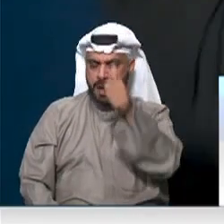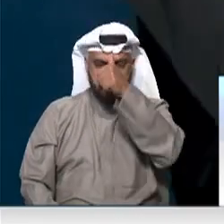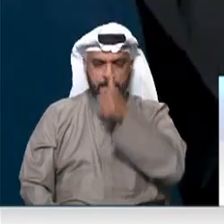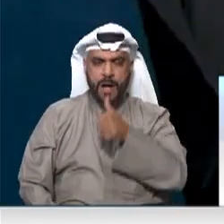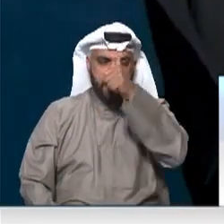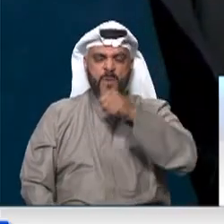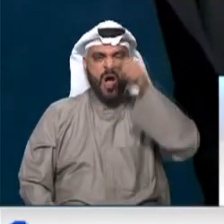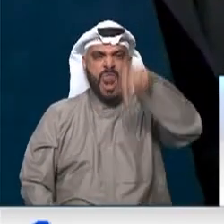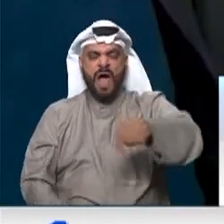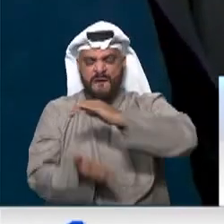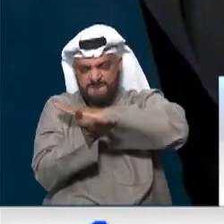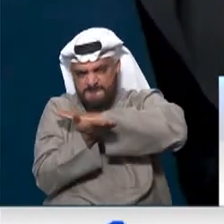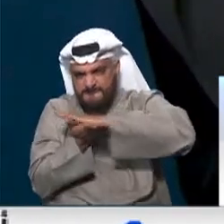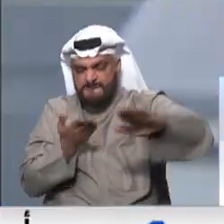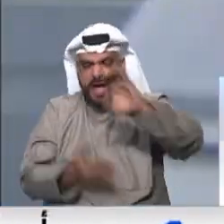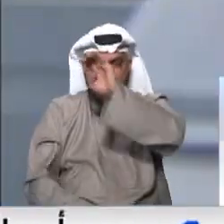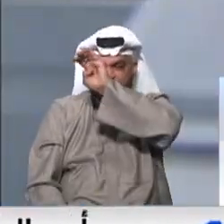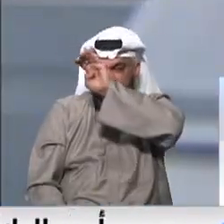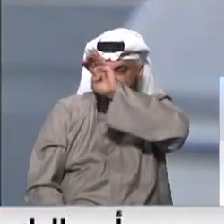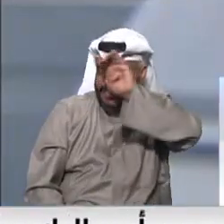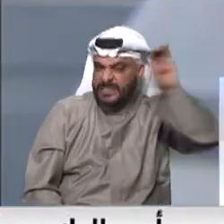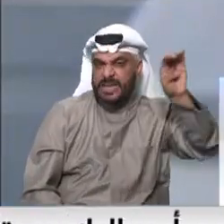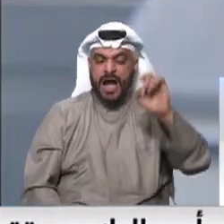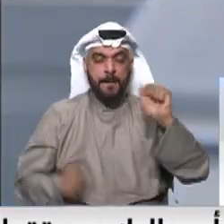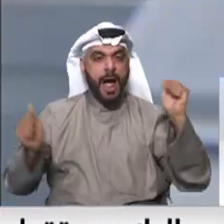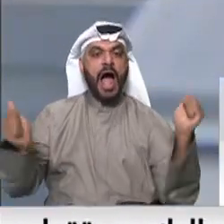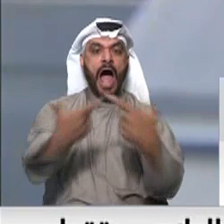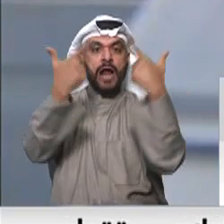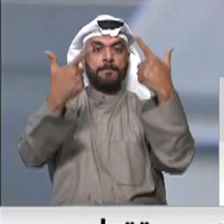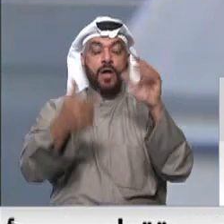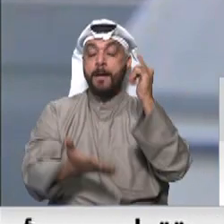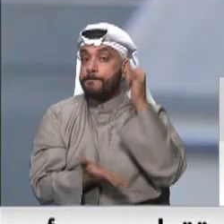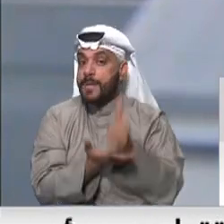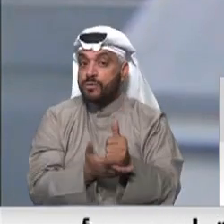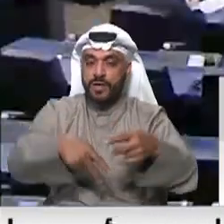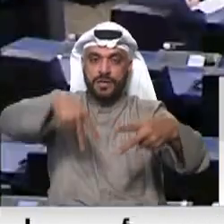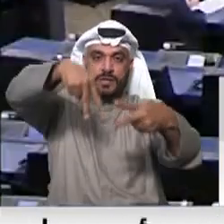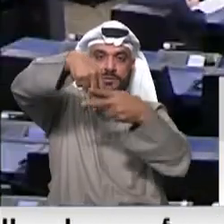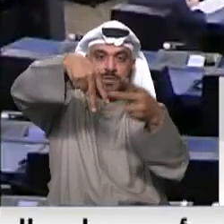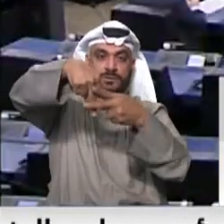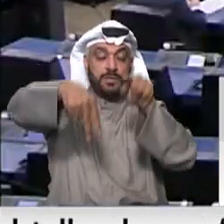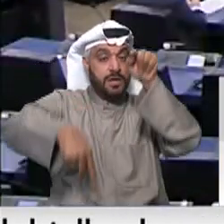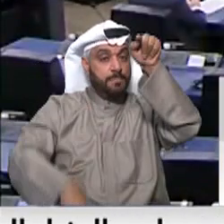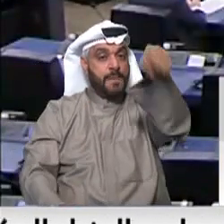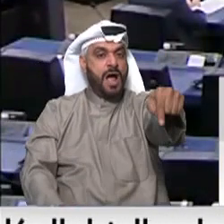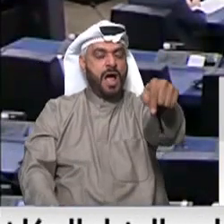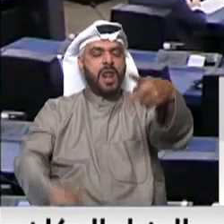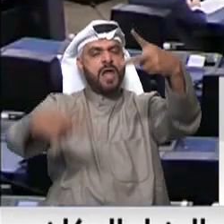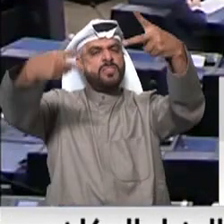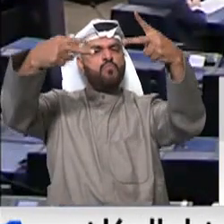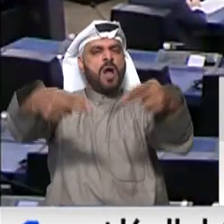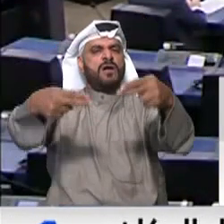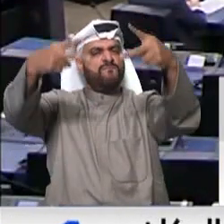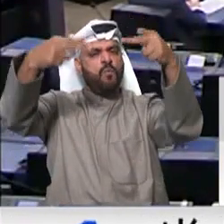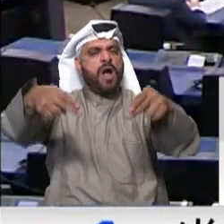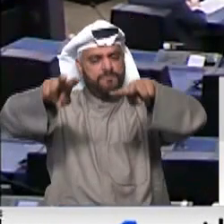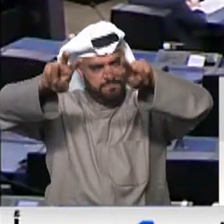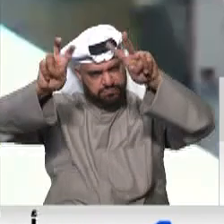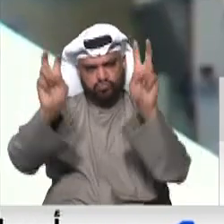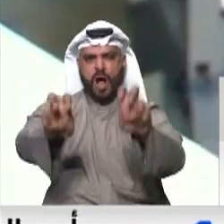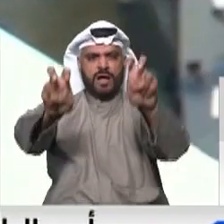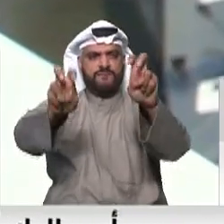بالتطهير العرقي وبجرائم الحرب التي ترتكبها قوات الاحتلال، داعية لممارسة كل الضغوط لوقف